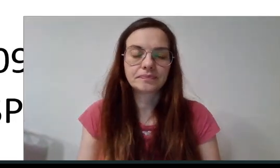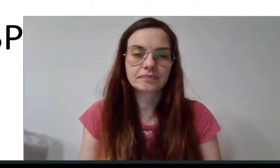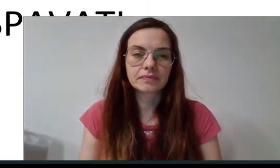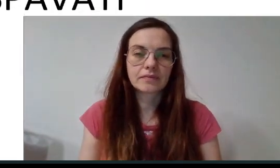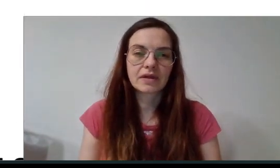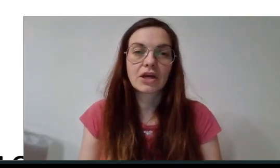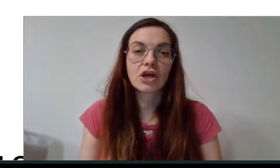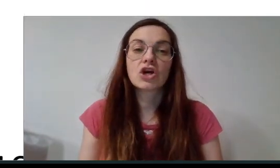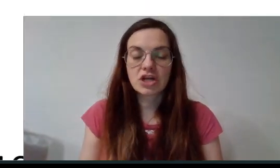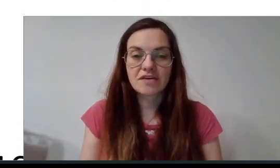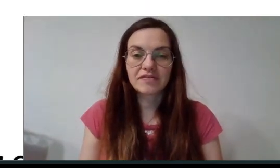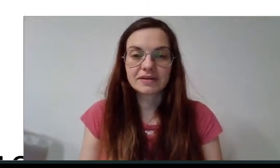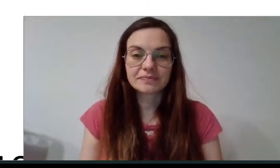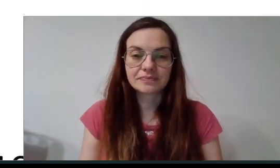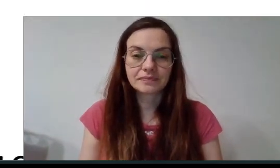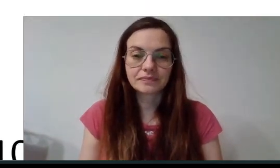Schlafen.